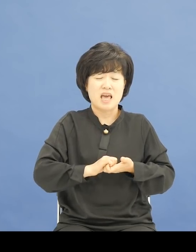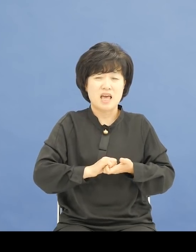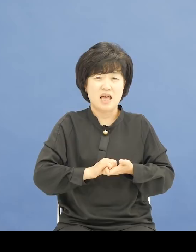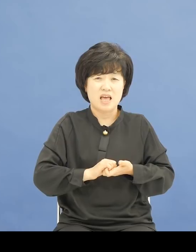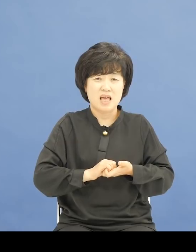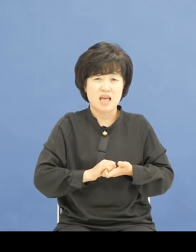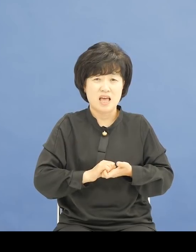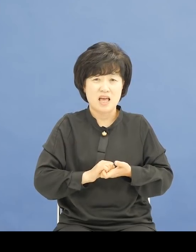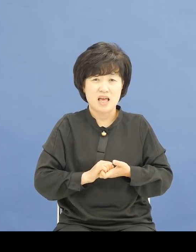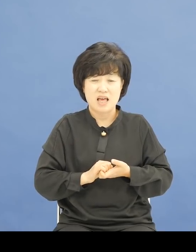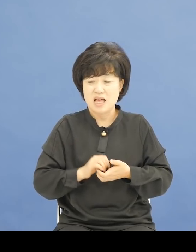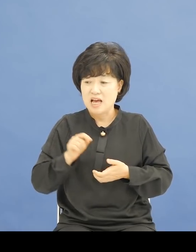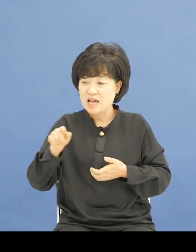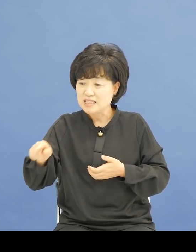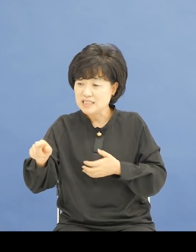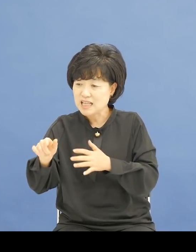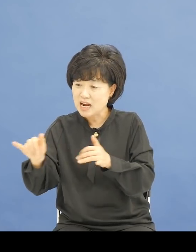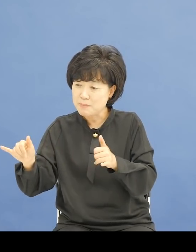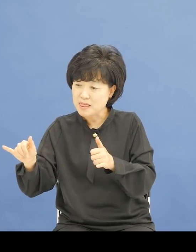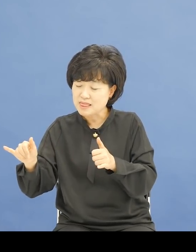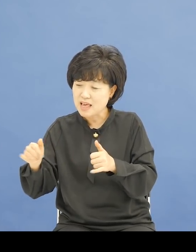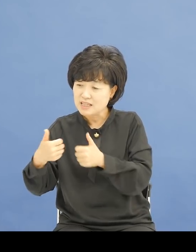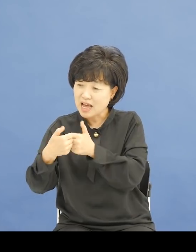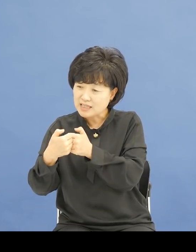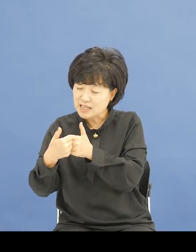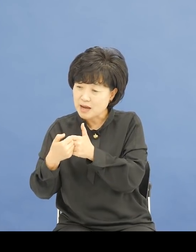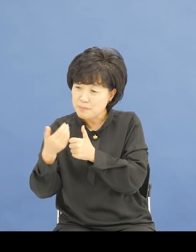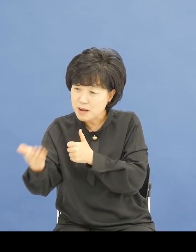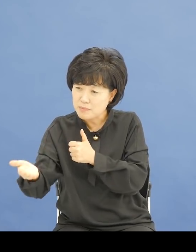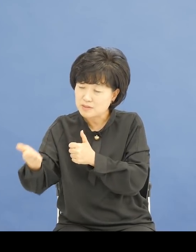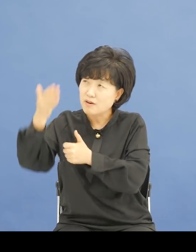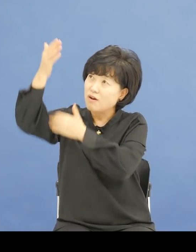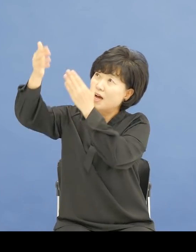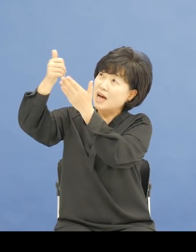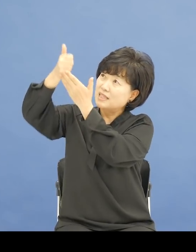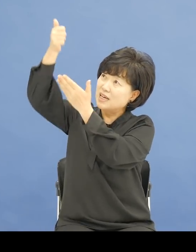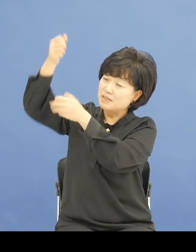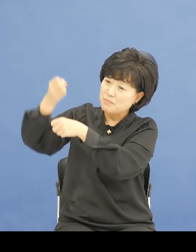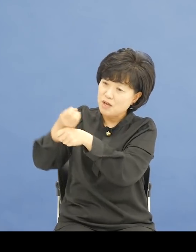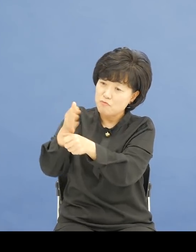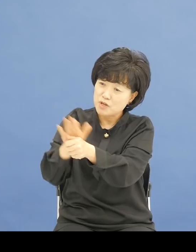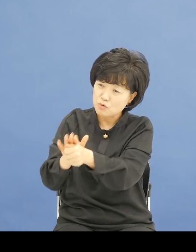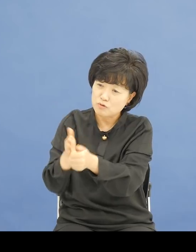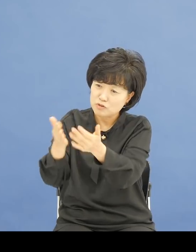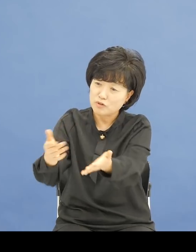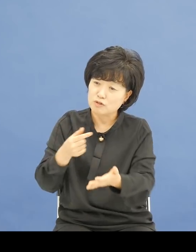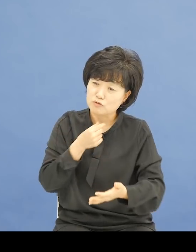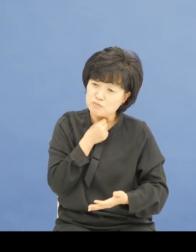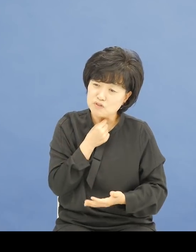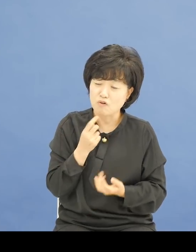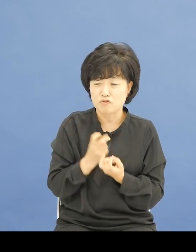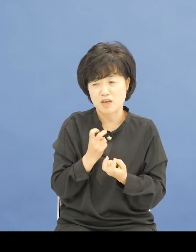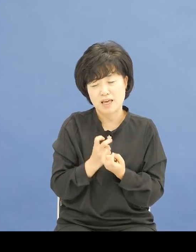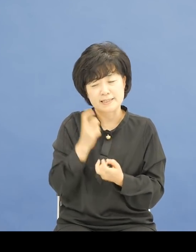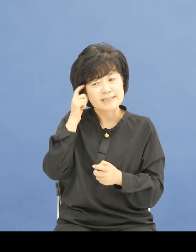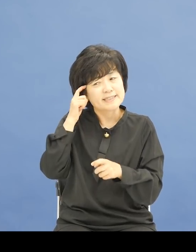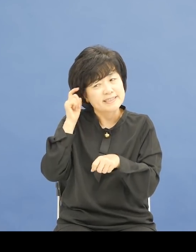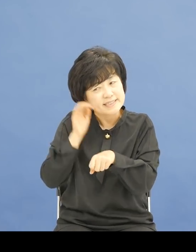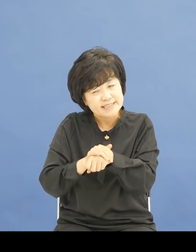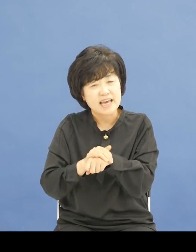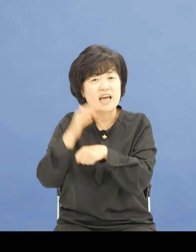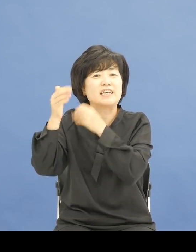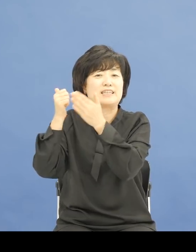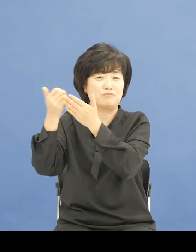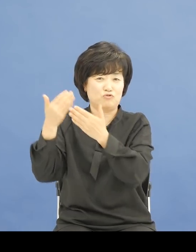그래서 이분한테 하는 말로 느껴지면서 동시에 이렇게 하나님의 위로를 전하고 싶은데 그러니까 주님이